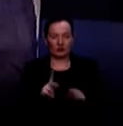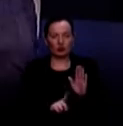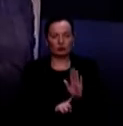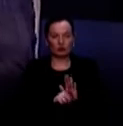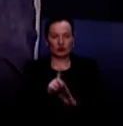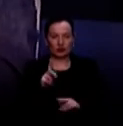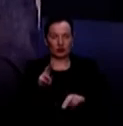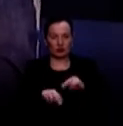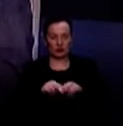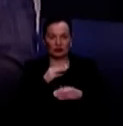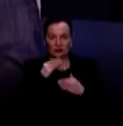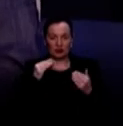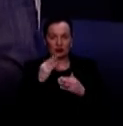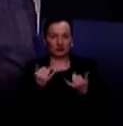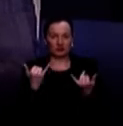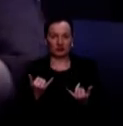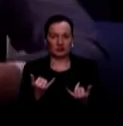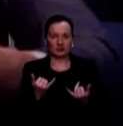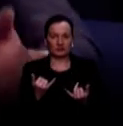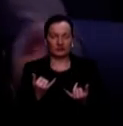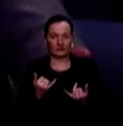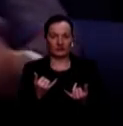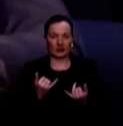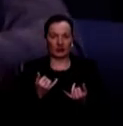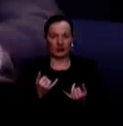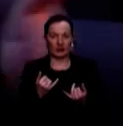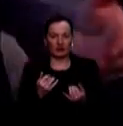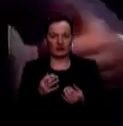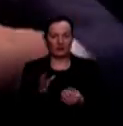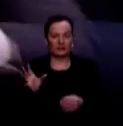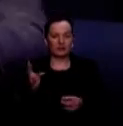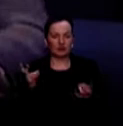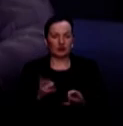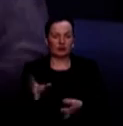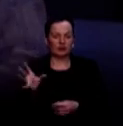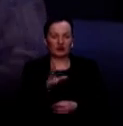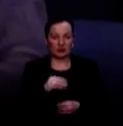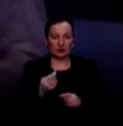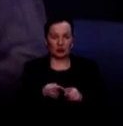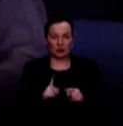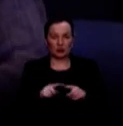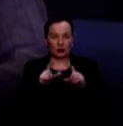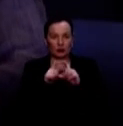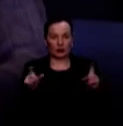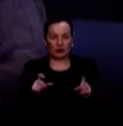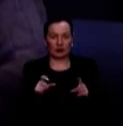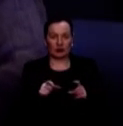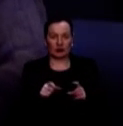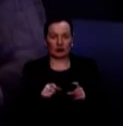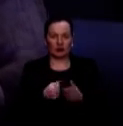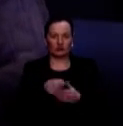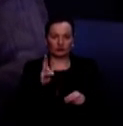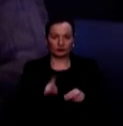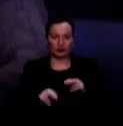виклик перед новим керівництвом облдержадміністрації добудувати ці всі об'єкти, завершити їх, щоб люди все-таки зрозуміли,